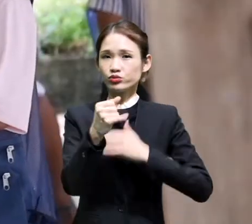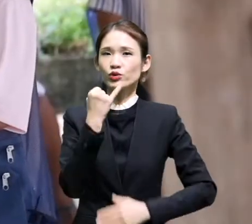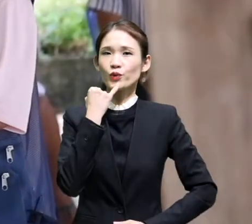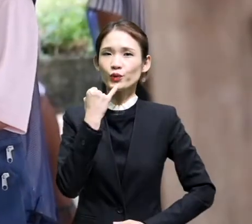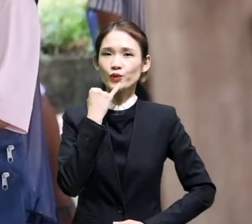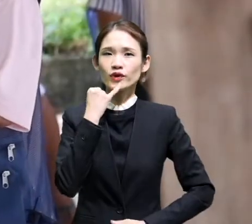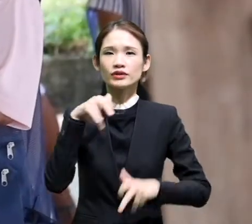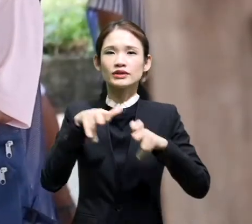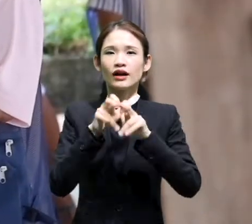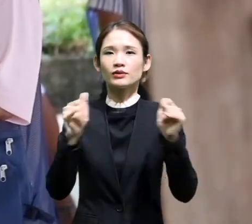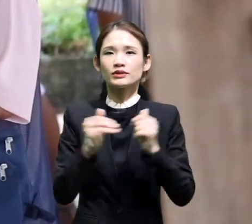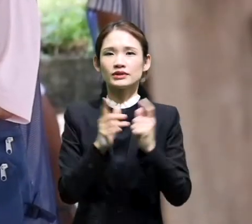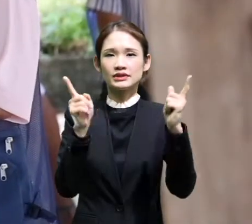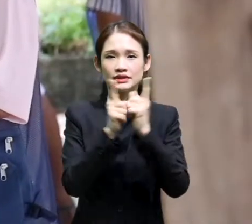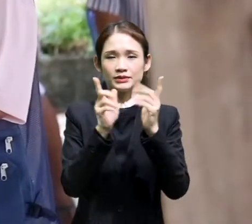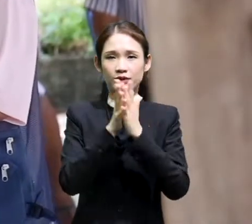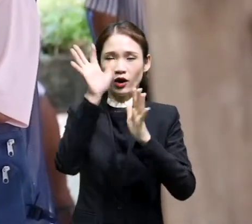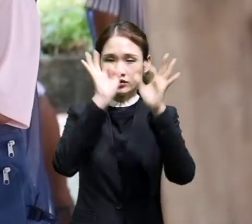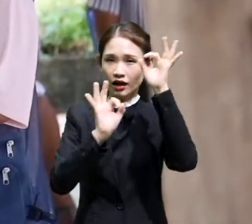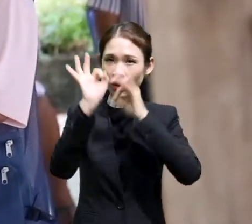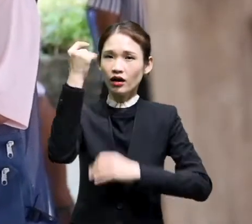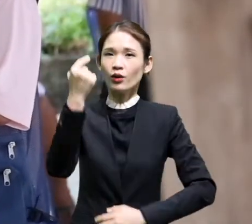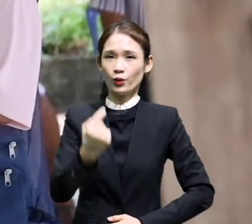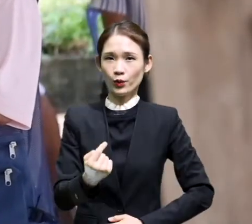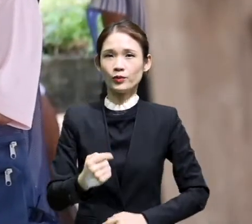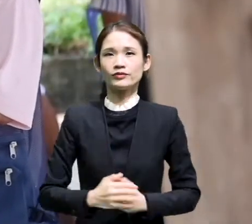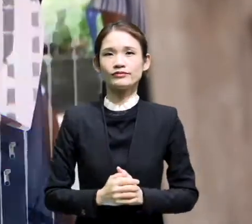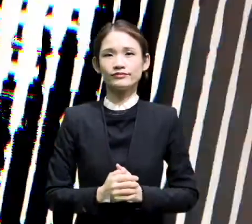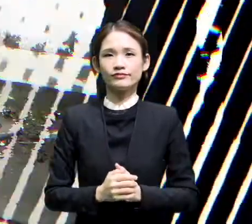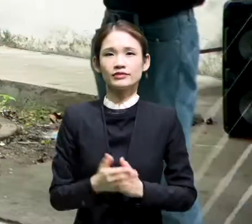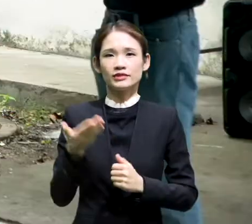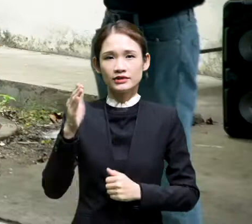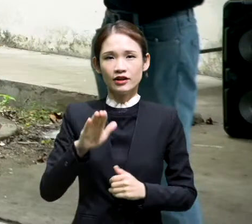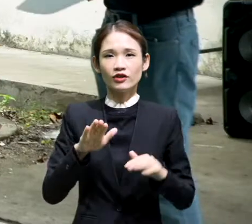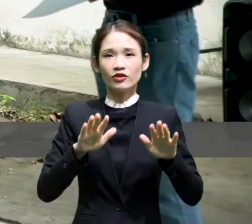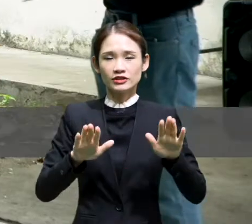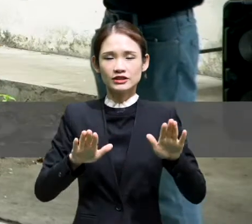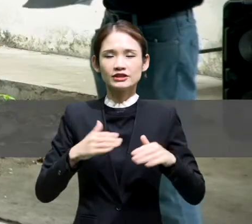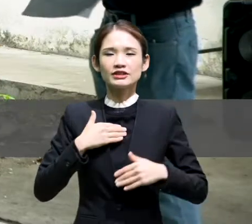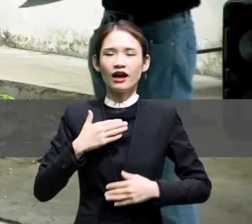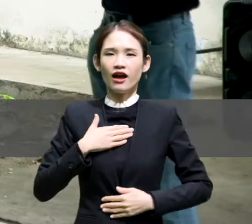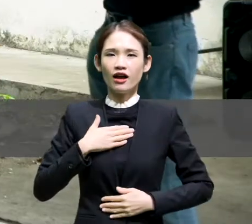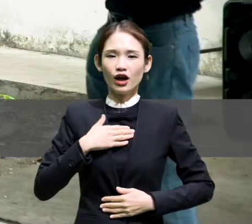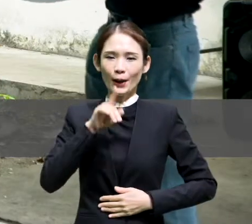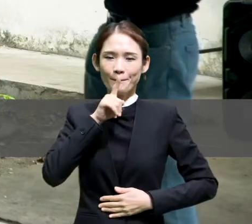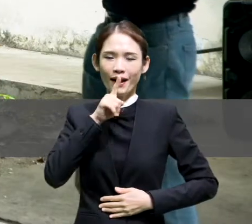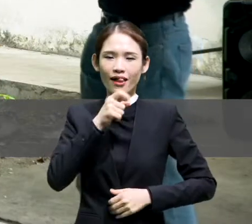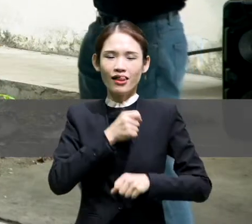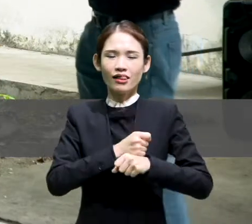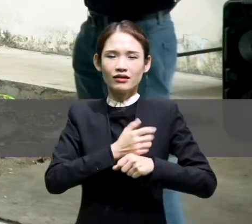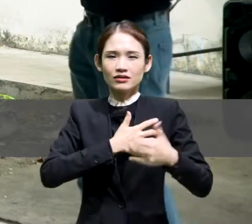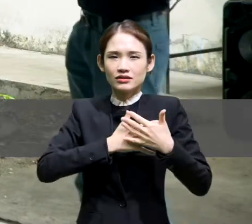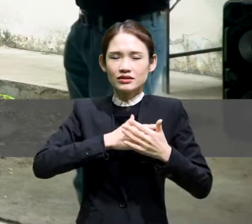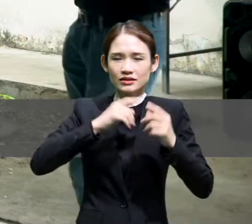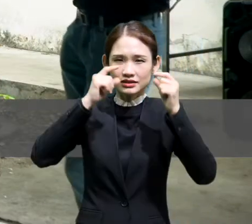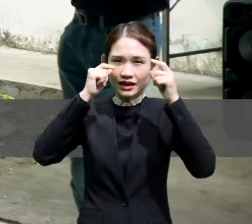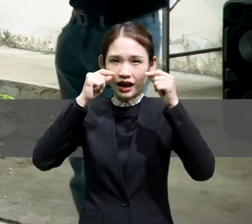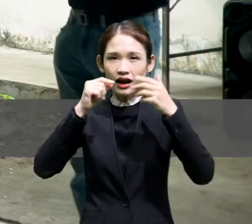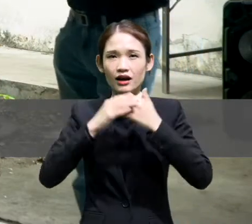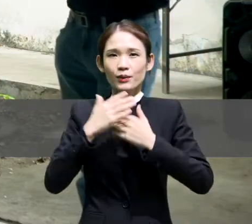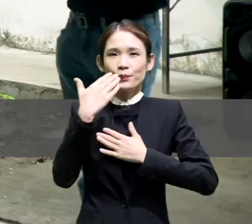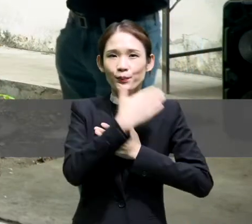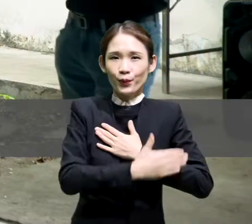방문을 하셔도 되고 장애인분들이 직접 참여해서 찾아오셔서요. 그래서 지금 말을 할 때나 이제 긴장을 하게